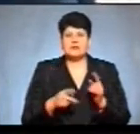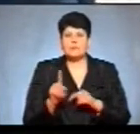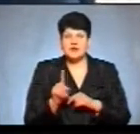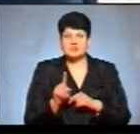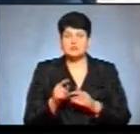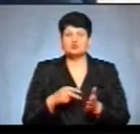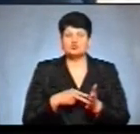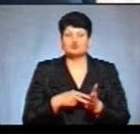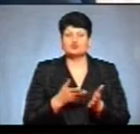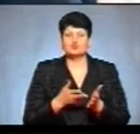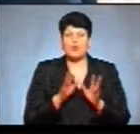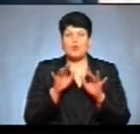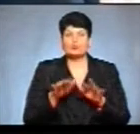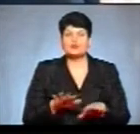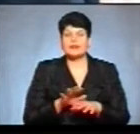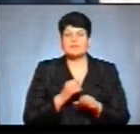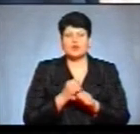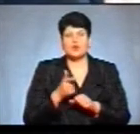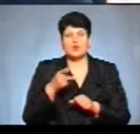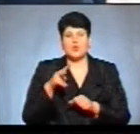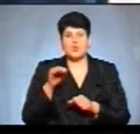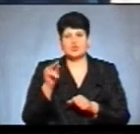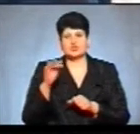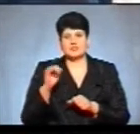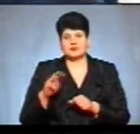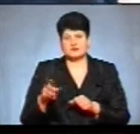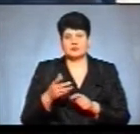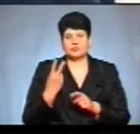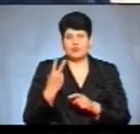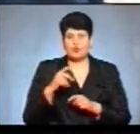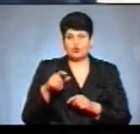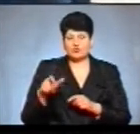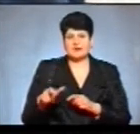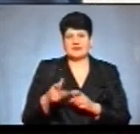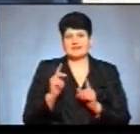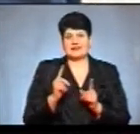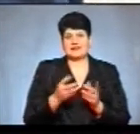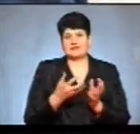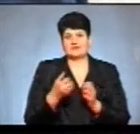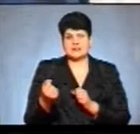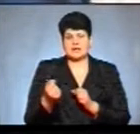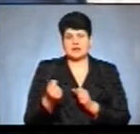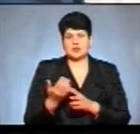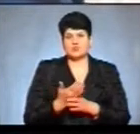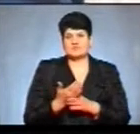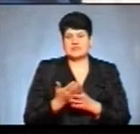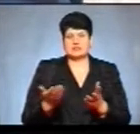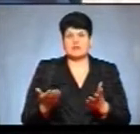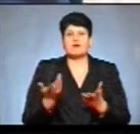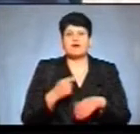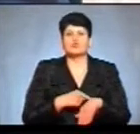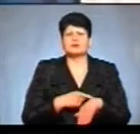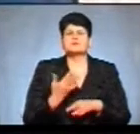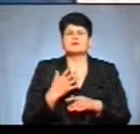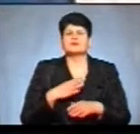стою, комп'ютер не працює, глючий комп'ютер. Двоє людей переді мною тільки взяли субсидії. Яка година?